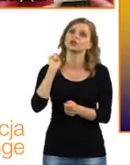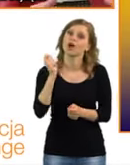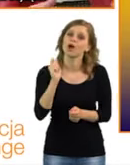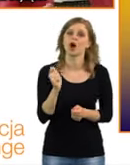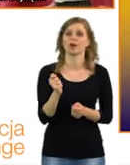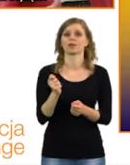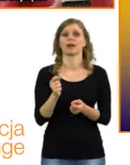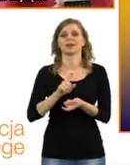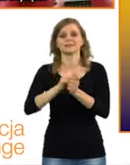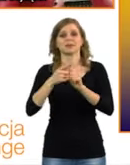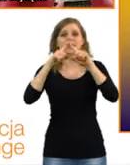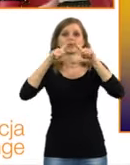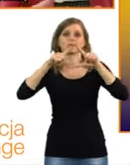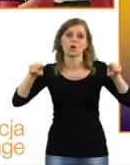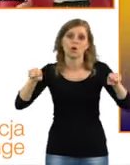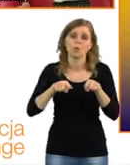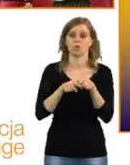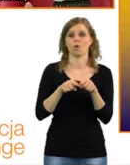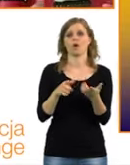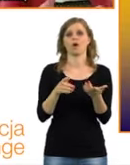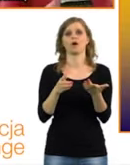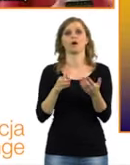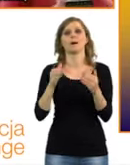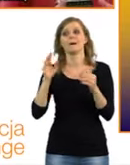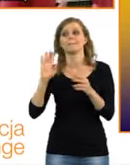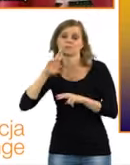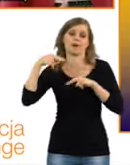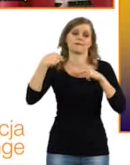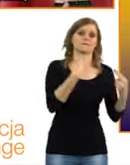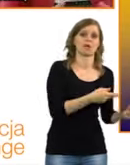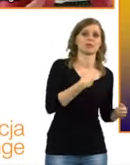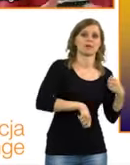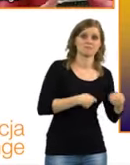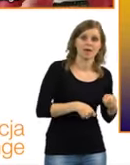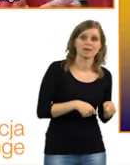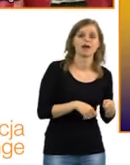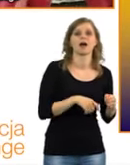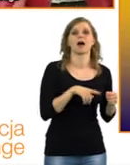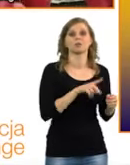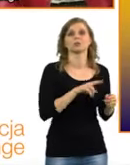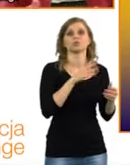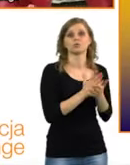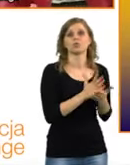grzechotkę, zmieniać na trójkącik i za chwilę możemy wrócić do bębenka, bo za chwilę ten bębenek będzie dla